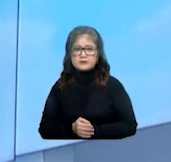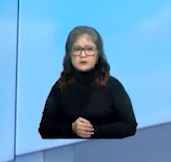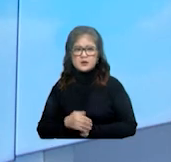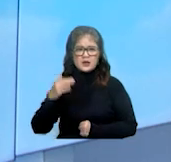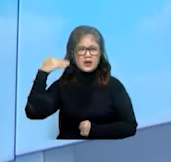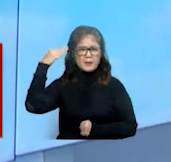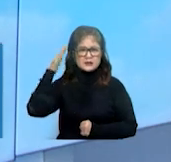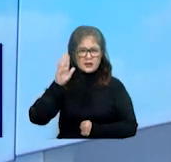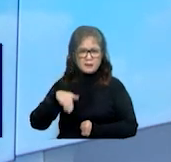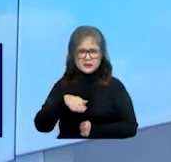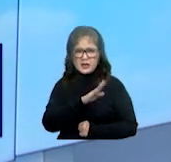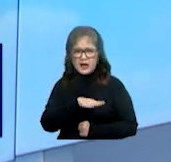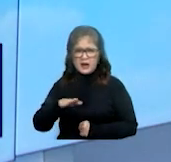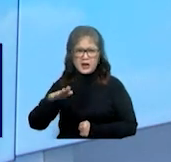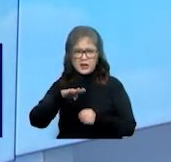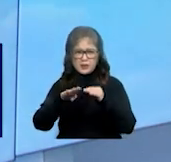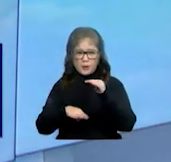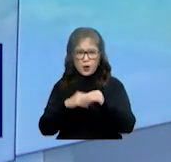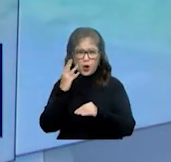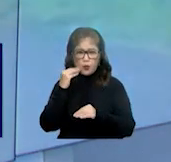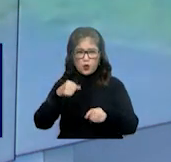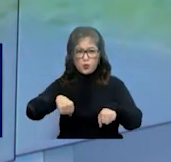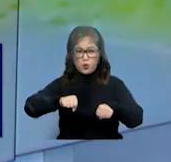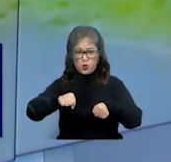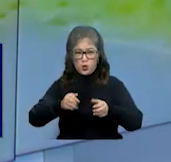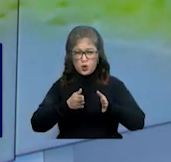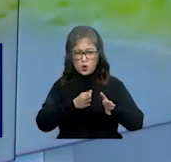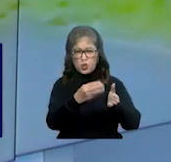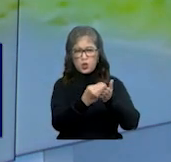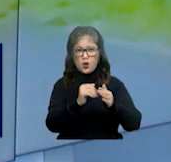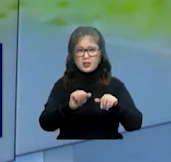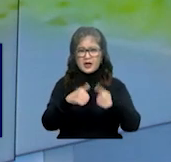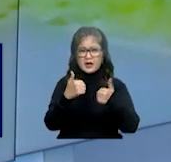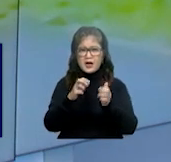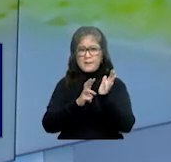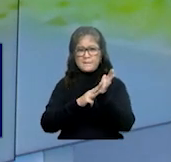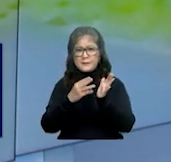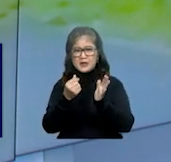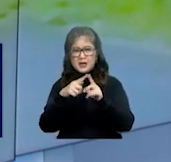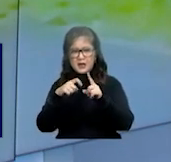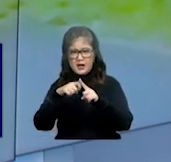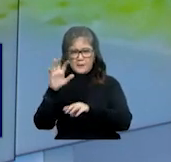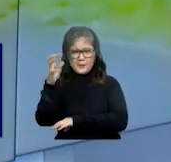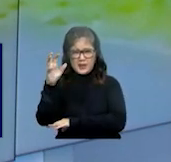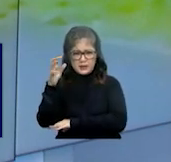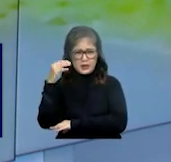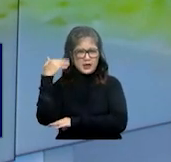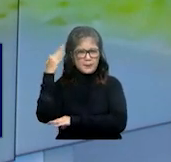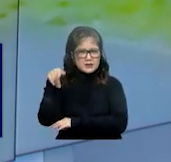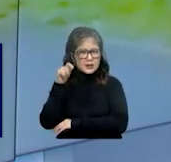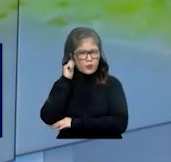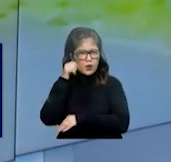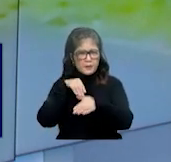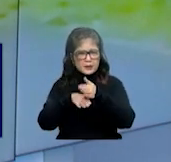Pemirsa, remaja di bawah umur mengendarai sepeda motor di ruas tol Tangerang Merak, Banten. Remaja putri ini masuk ke jalur bebas hambatan